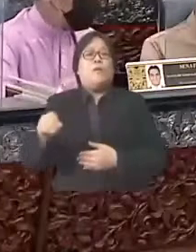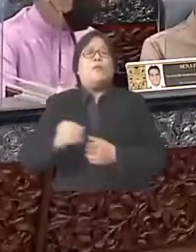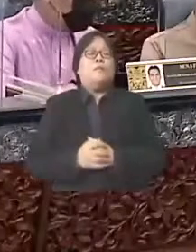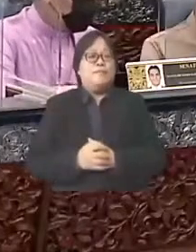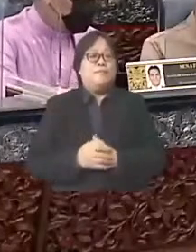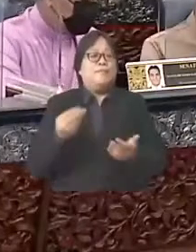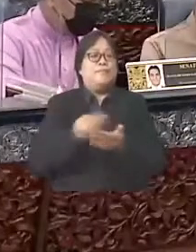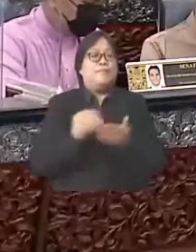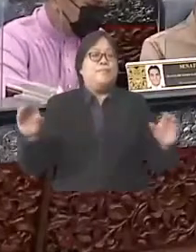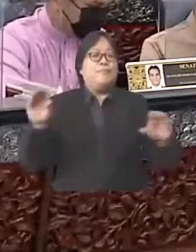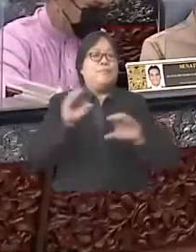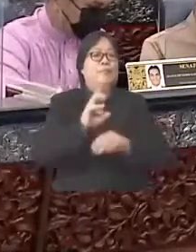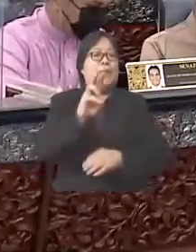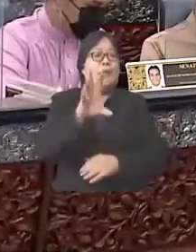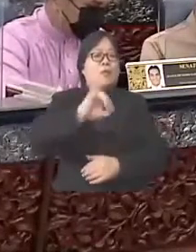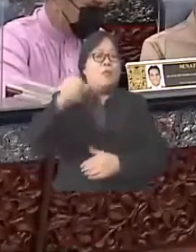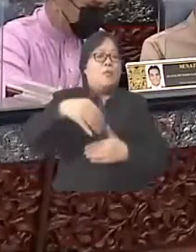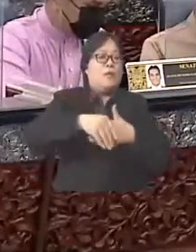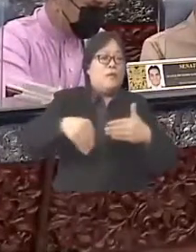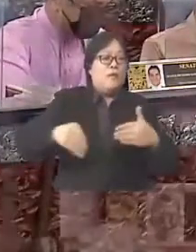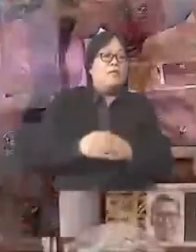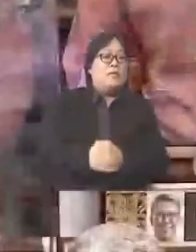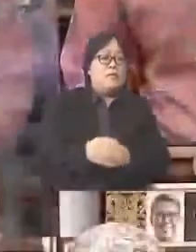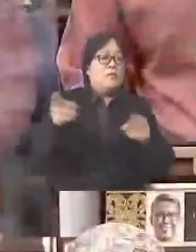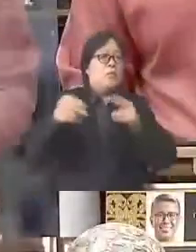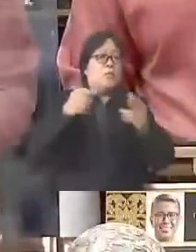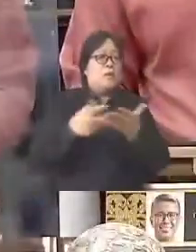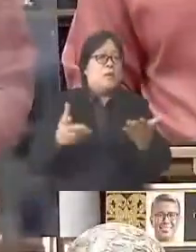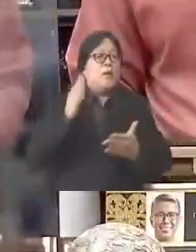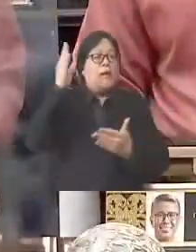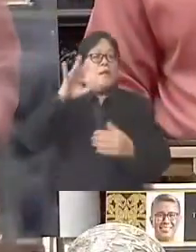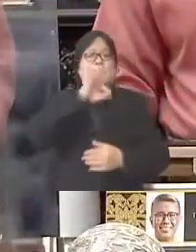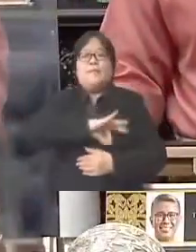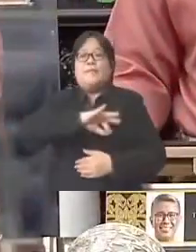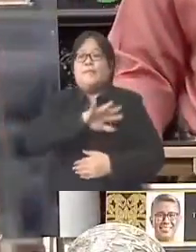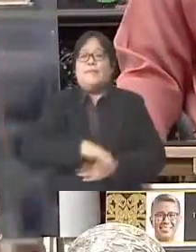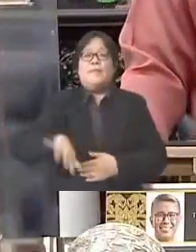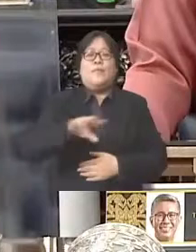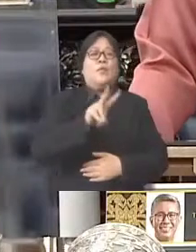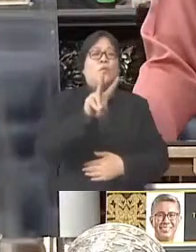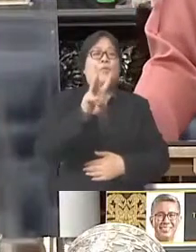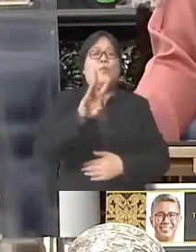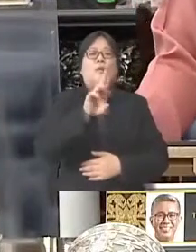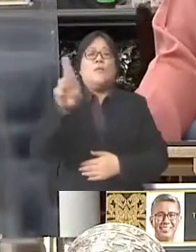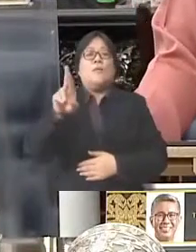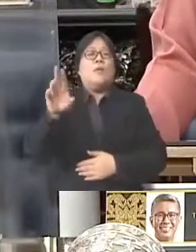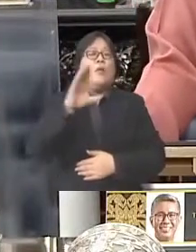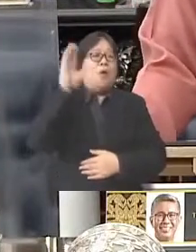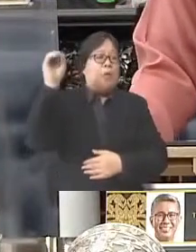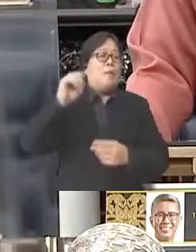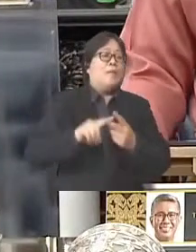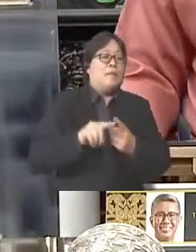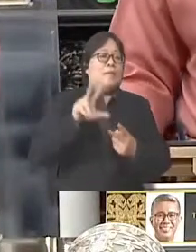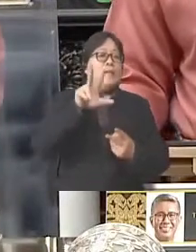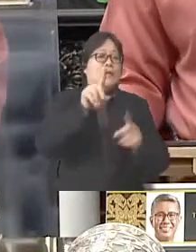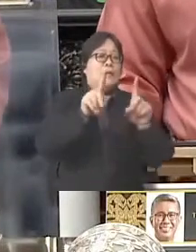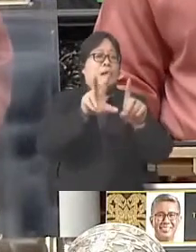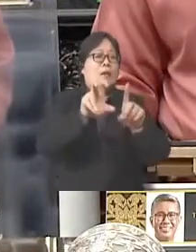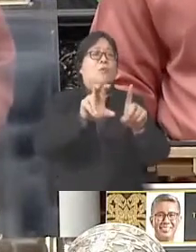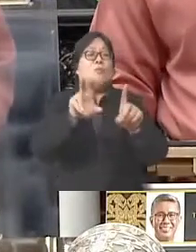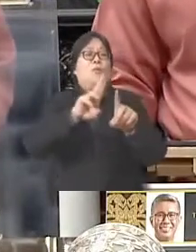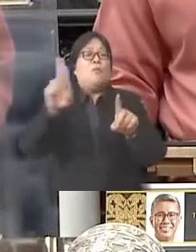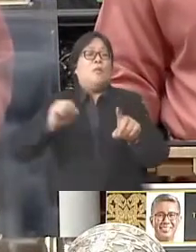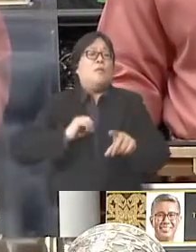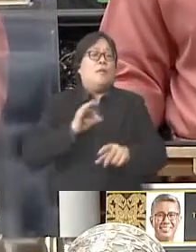dengan butuhkan sebanyak 600 juta Ringgit inisiatif ini bakal memanfaatkan debit 26000 majikan dan 330000